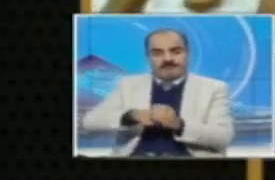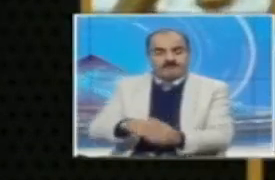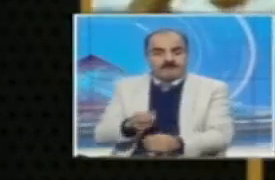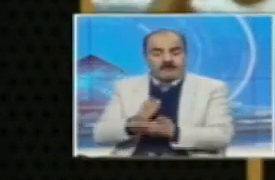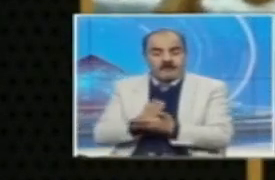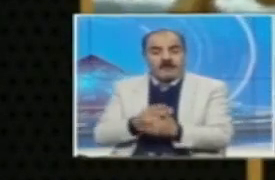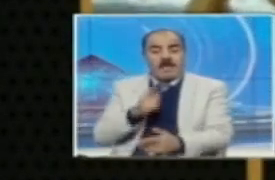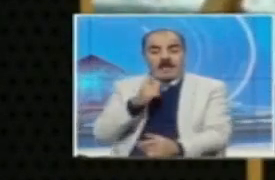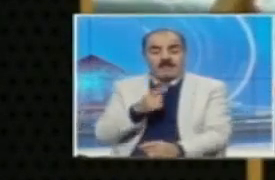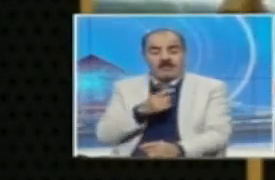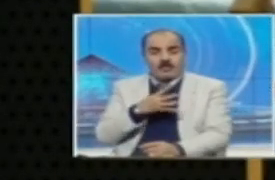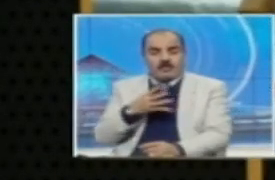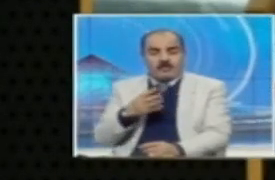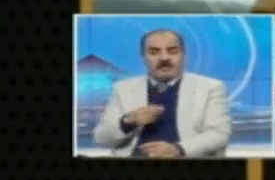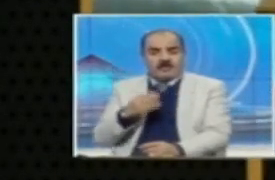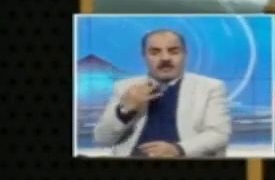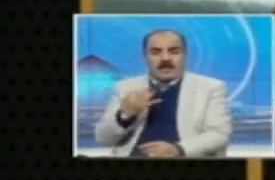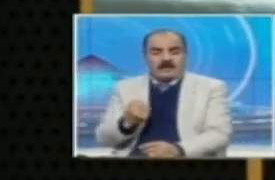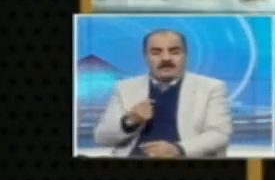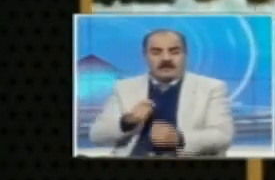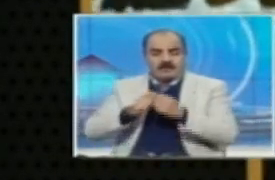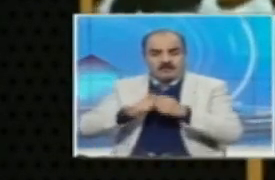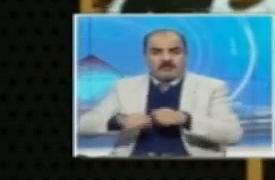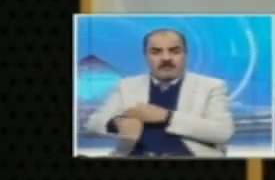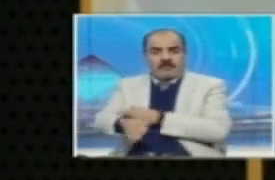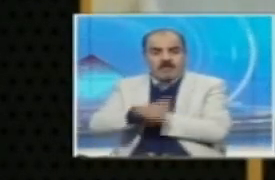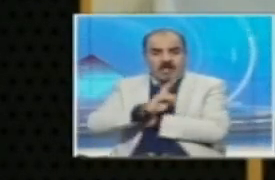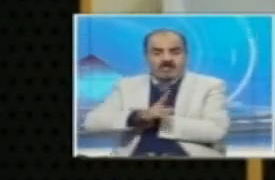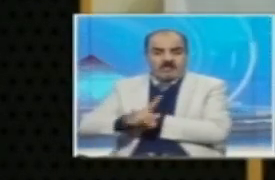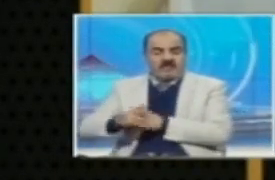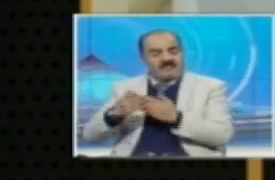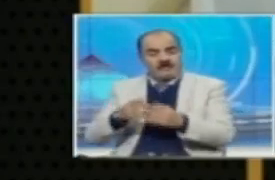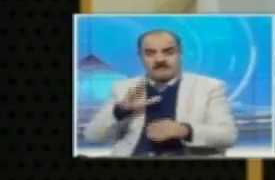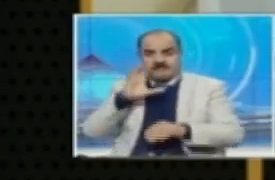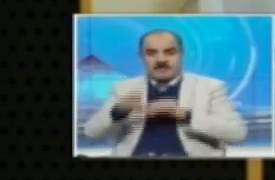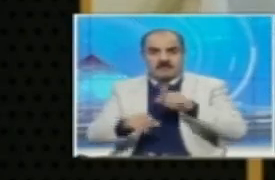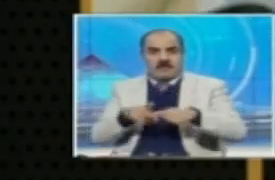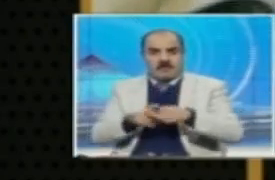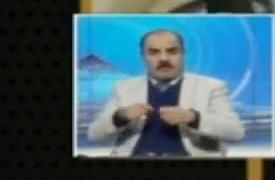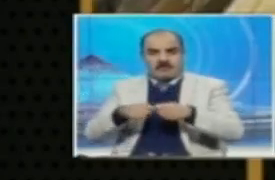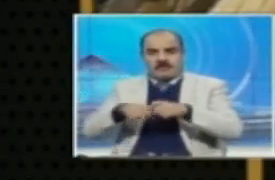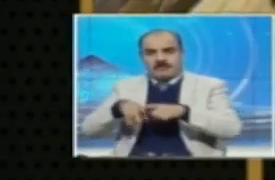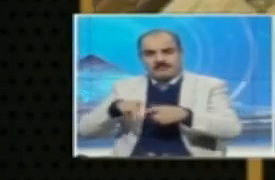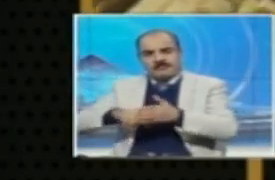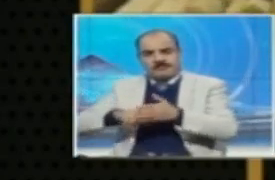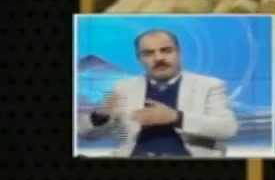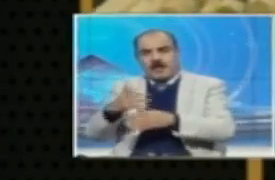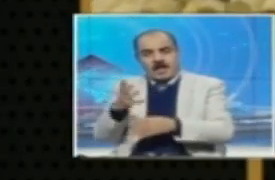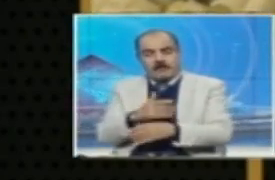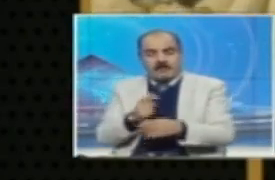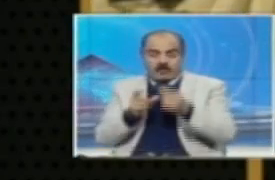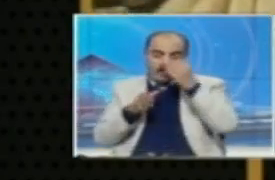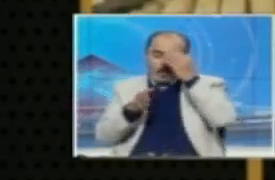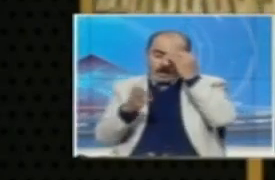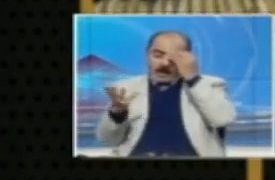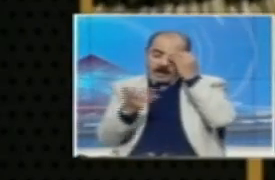ل 1430 قطعة سلاح أبيض. كما تم ضبط ورشة لتصنيع الأسلحة النارية